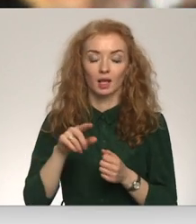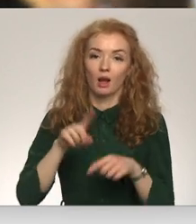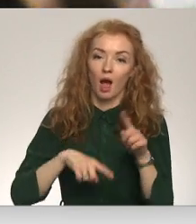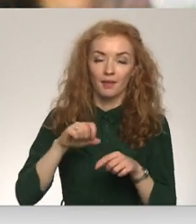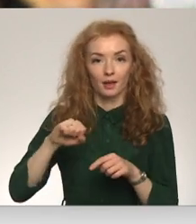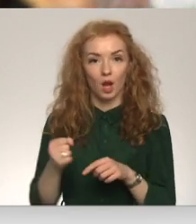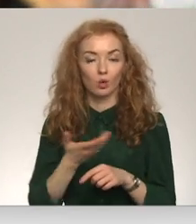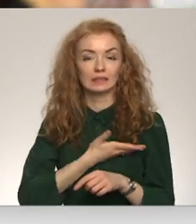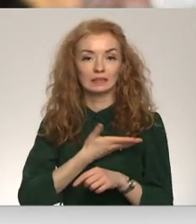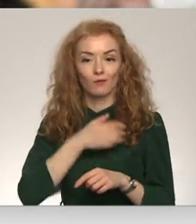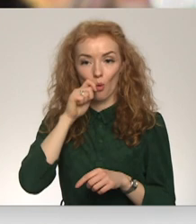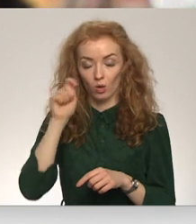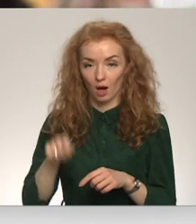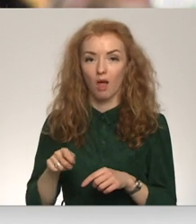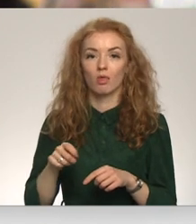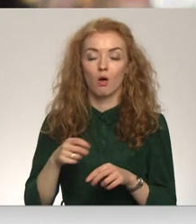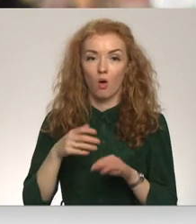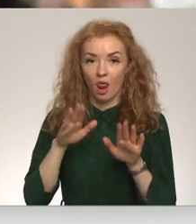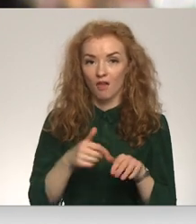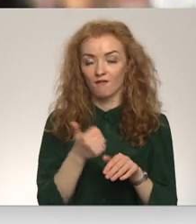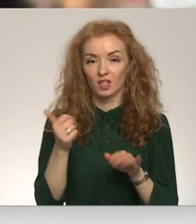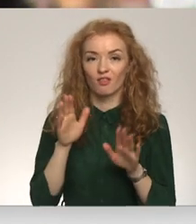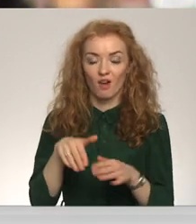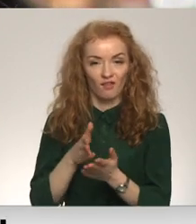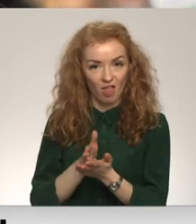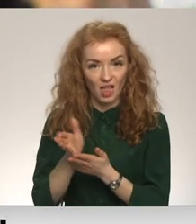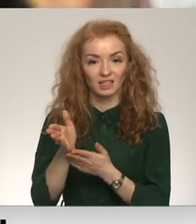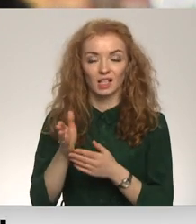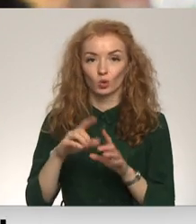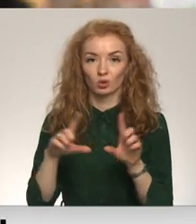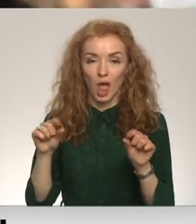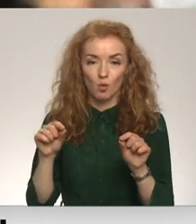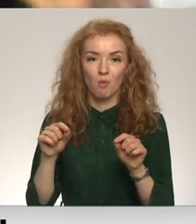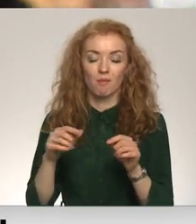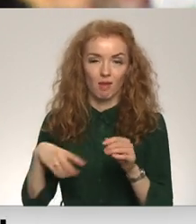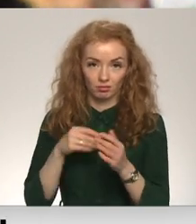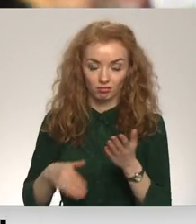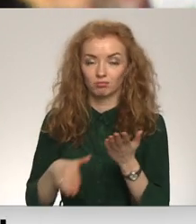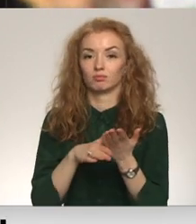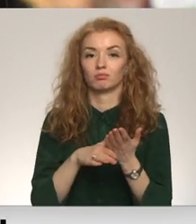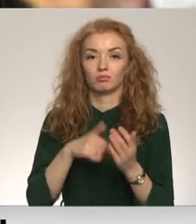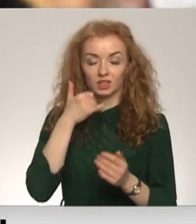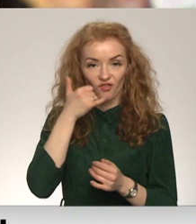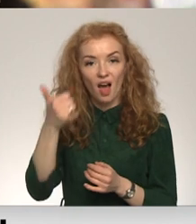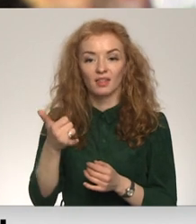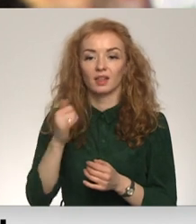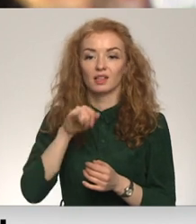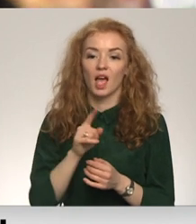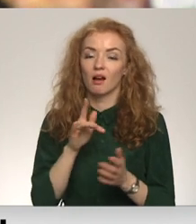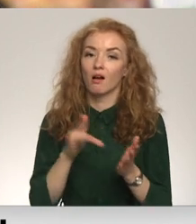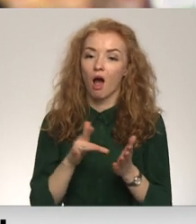dzīvo Ukrainā, un attiecīgi, lai viņi varētu arī vērsties uzņēmumā pēc palīdzības un zvanīt, ja ir kādi vai